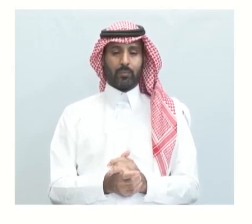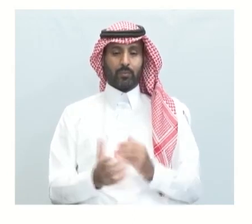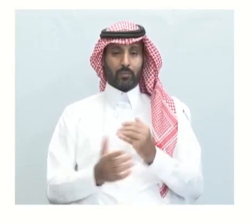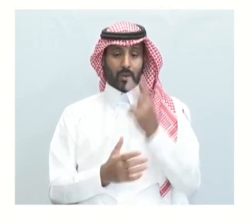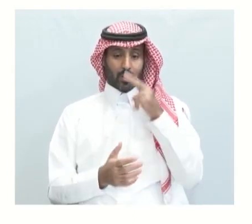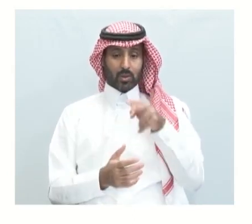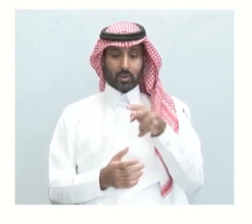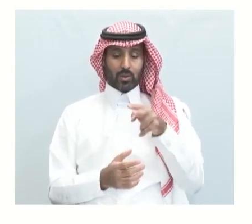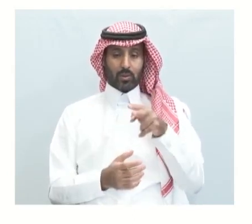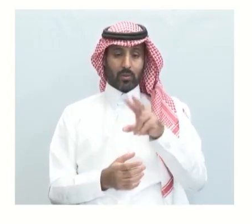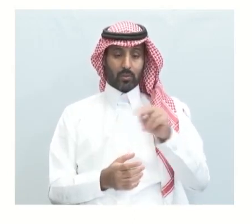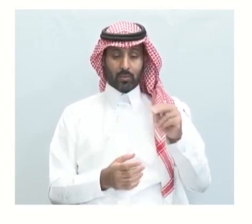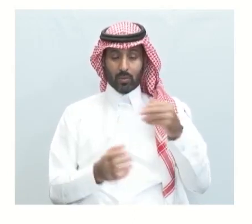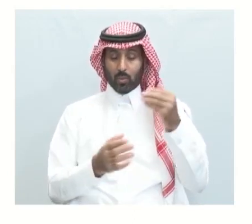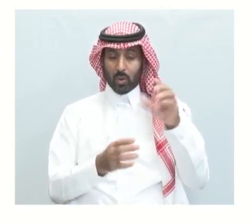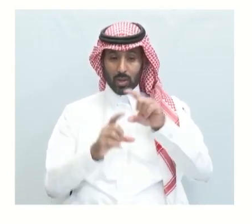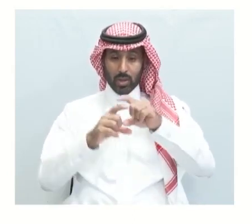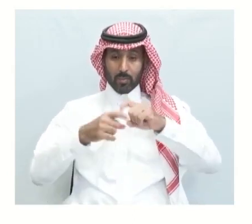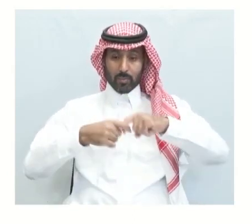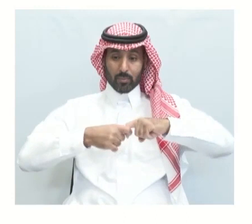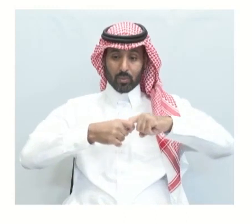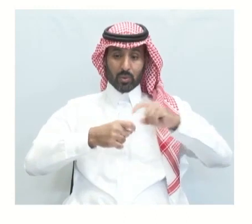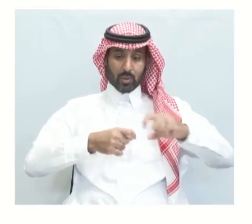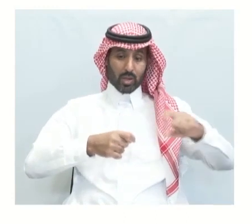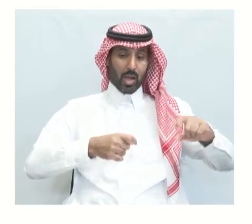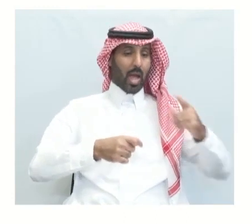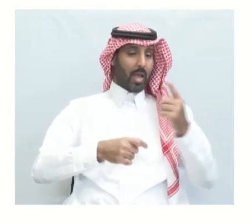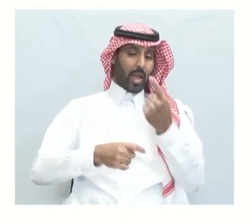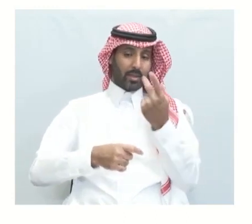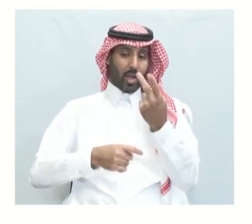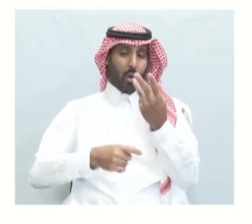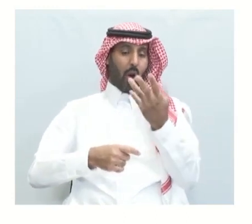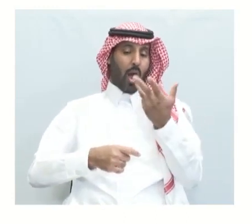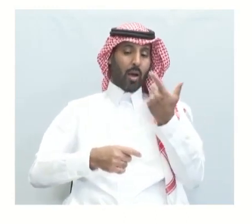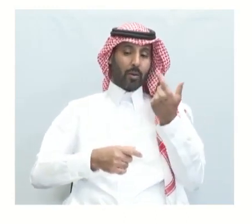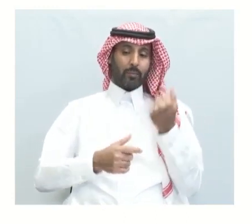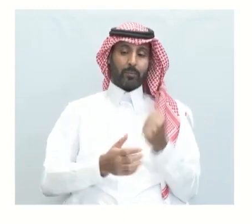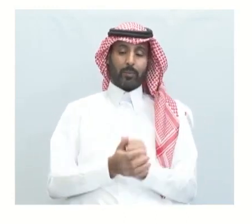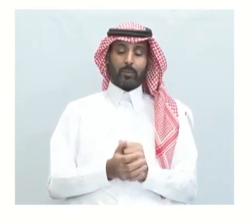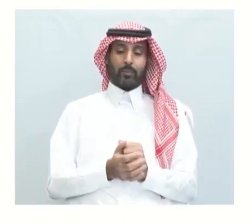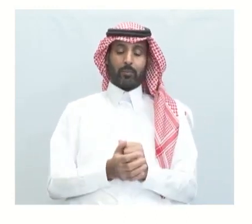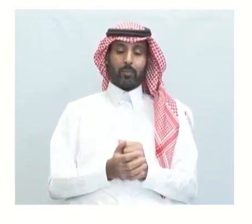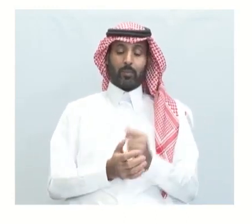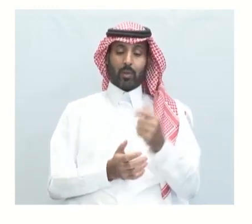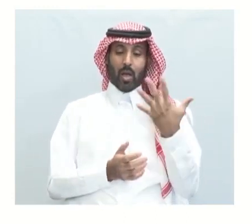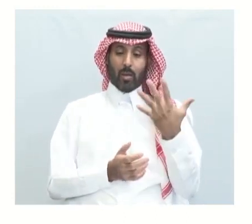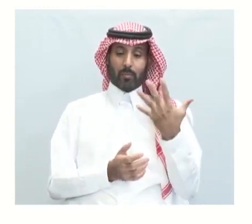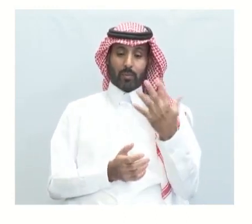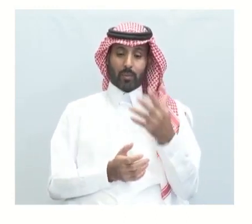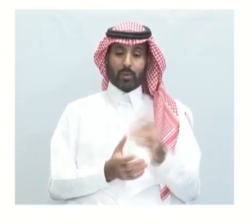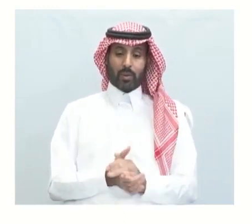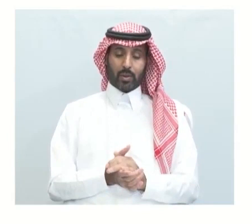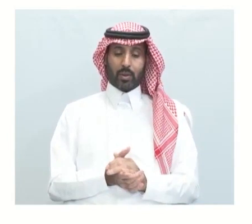او نشاهد مثالا على القائمه المترابطه للاعداد الصحيحه تتكون القائمه المترابطه من خمس عقد